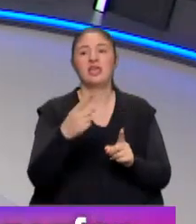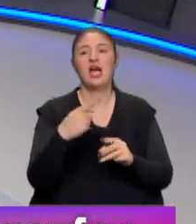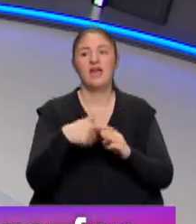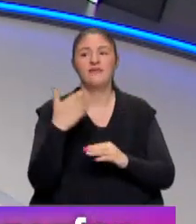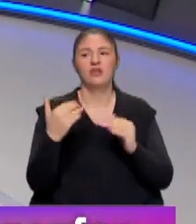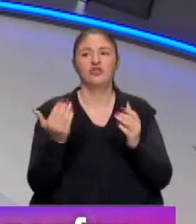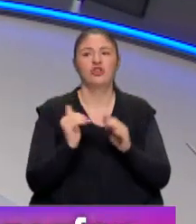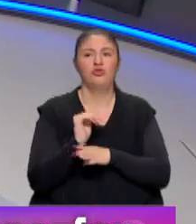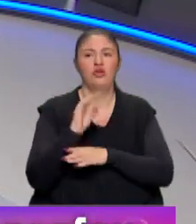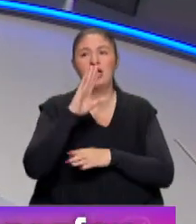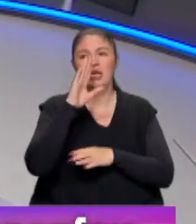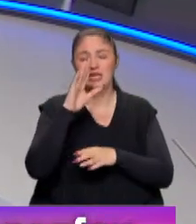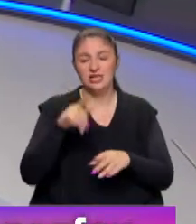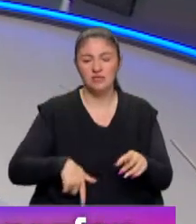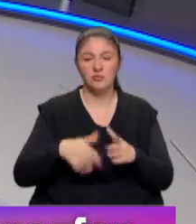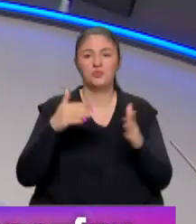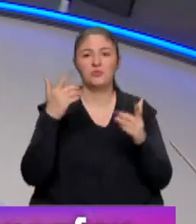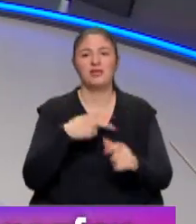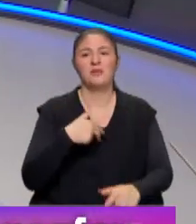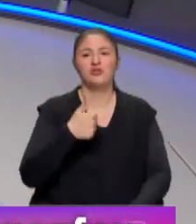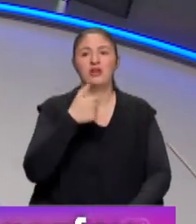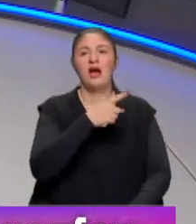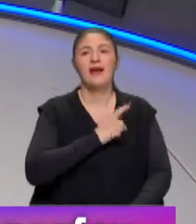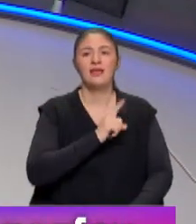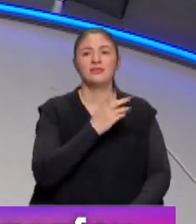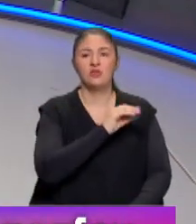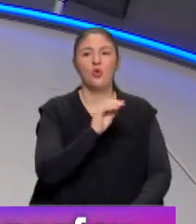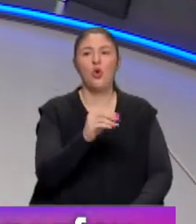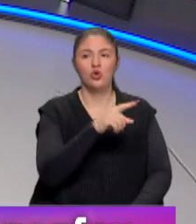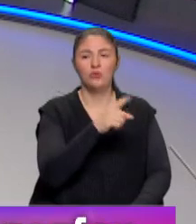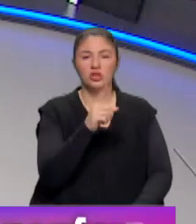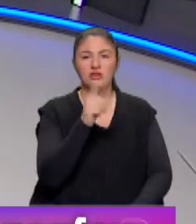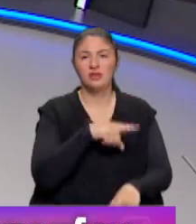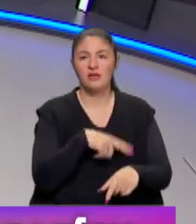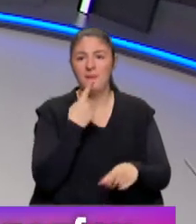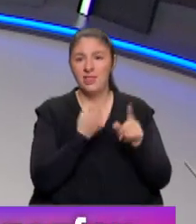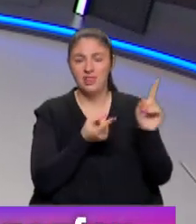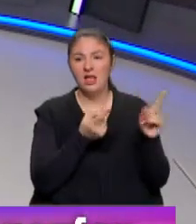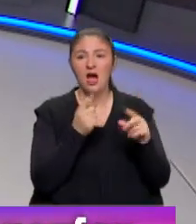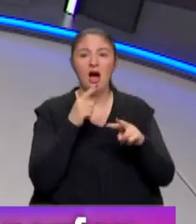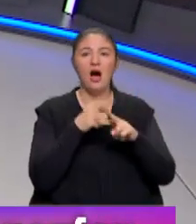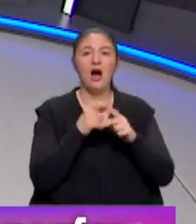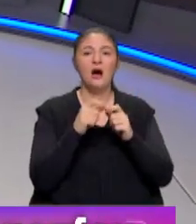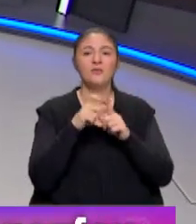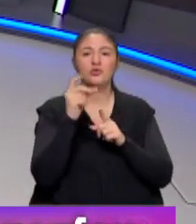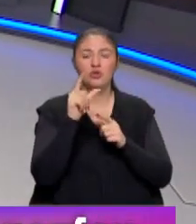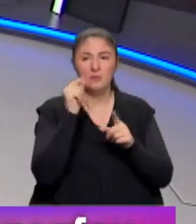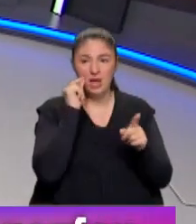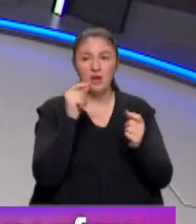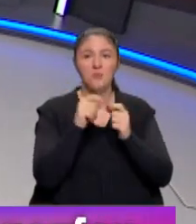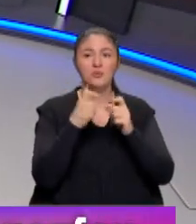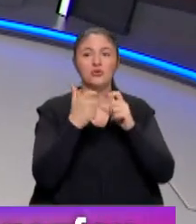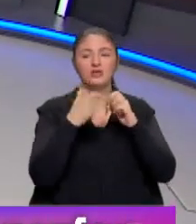enflasyonu yaşanıyor. İzmir Büyükşehir Belediye Başkanı Tunç Soyer adaylığını zaten burada Çalar Saat'te ilan etmişti. Abdülbatur, Buğra